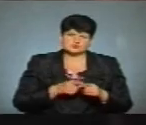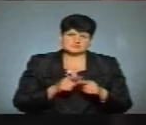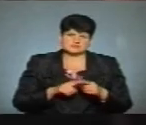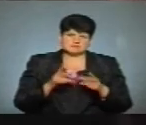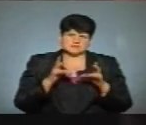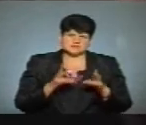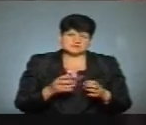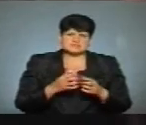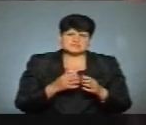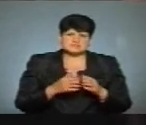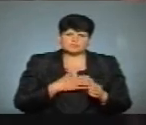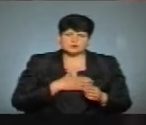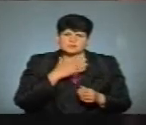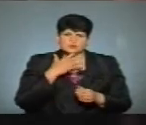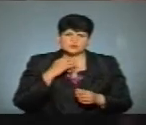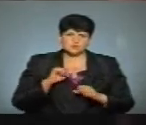моїх багатьох друзів